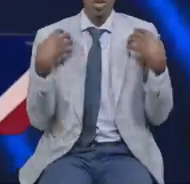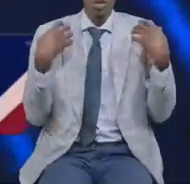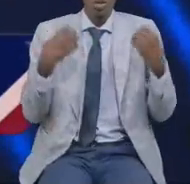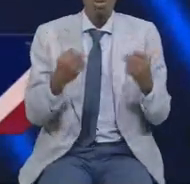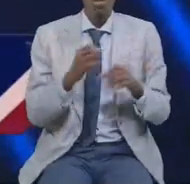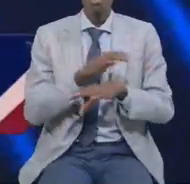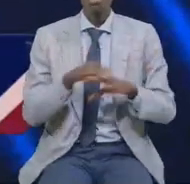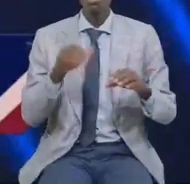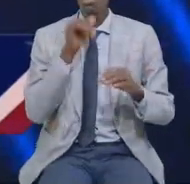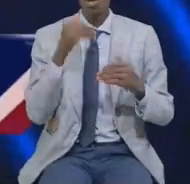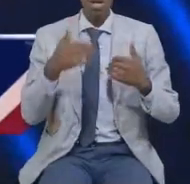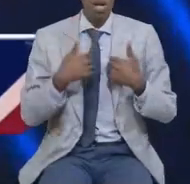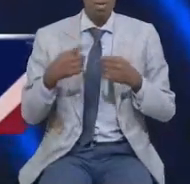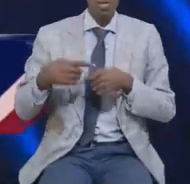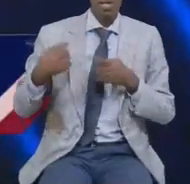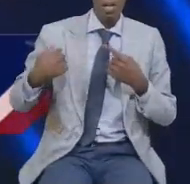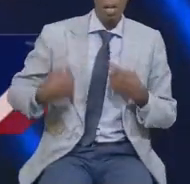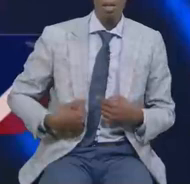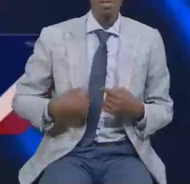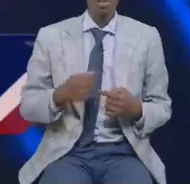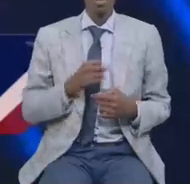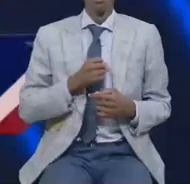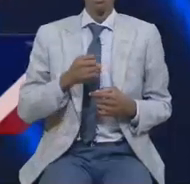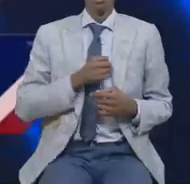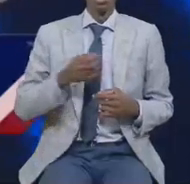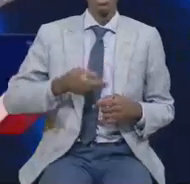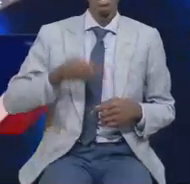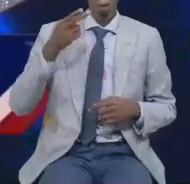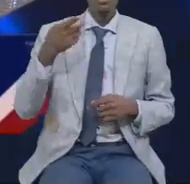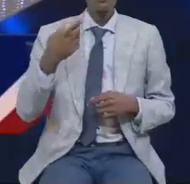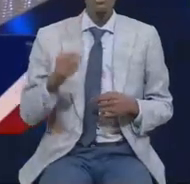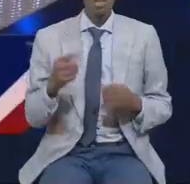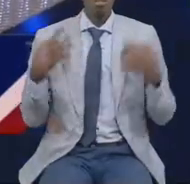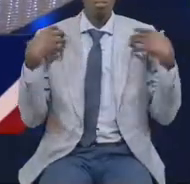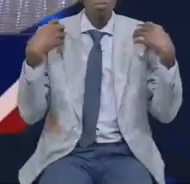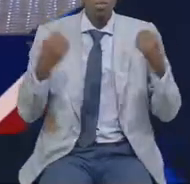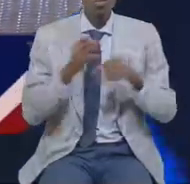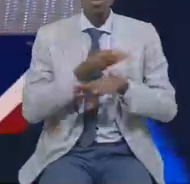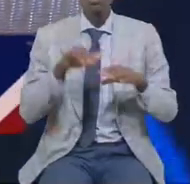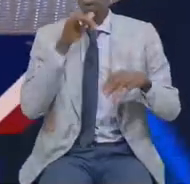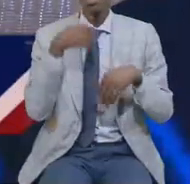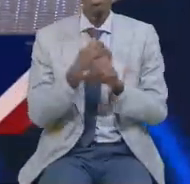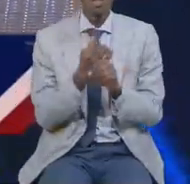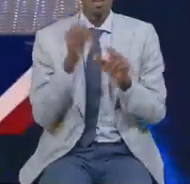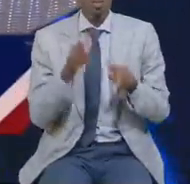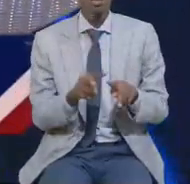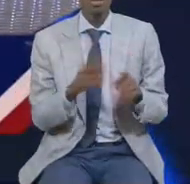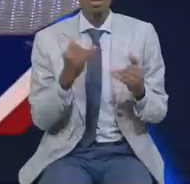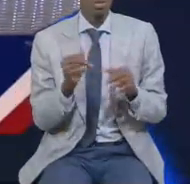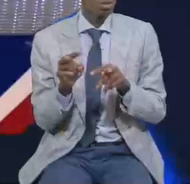Le courage n'a pas le cœur qui palpite. Le courage ne fait pas de quelqu'un regarder ici et